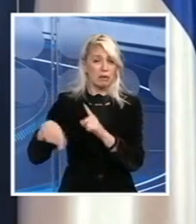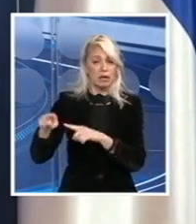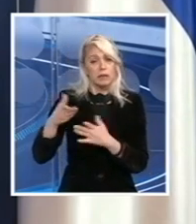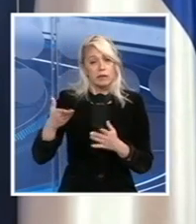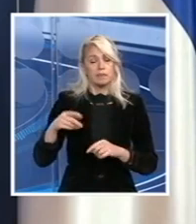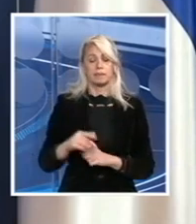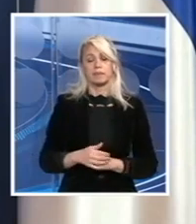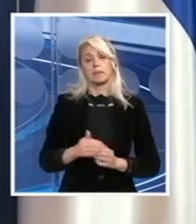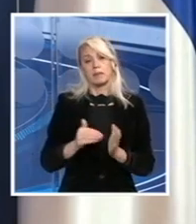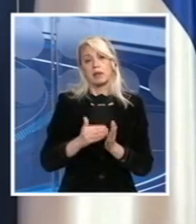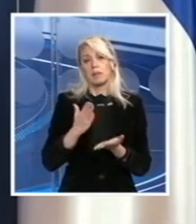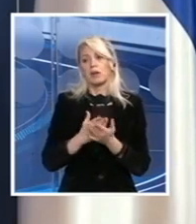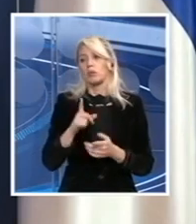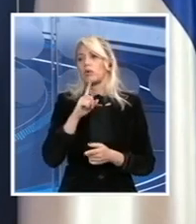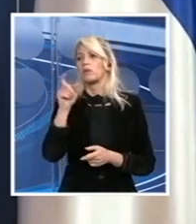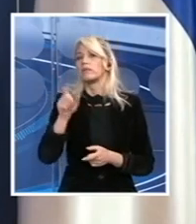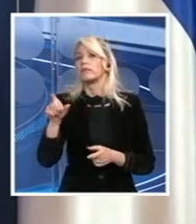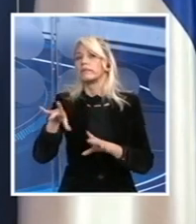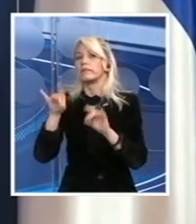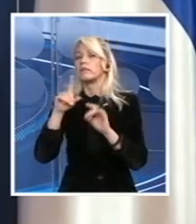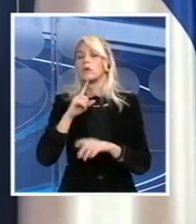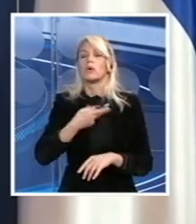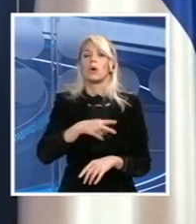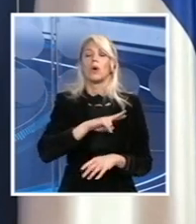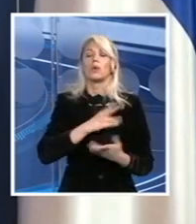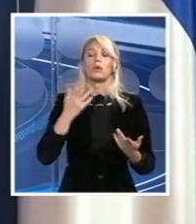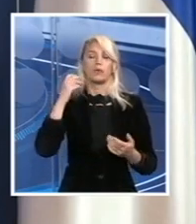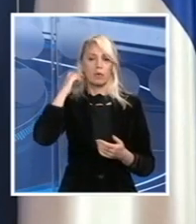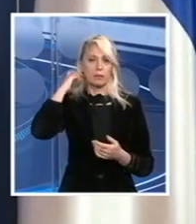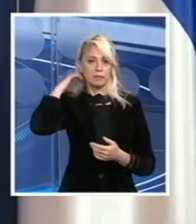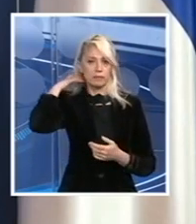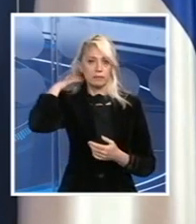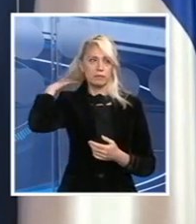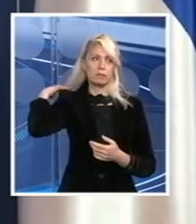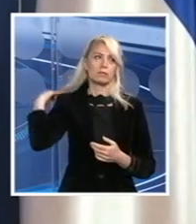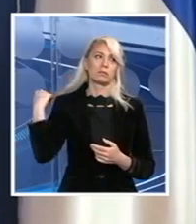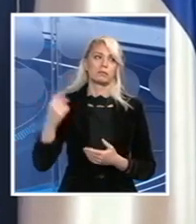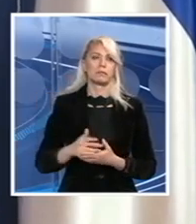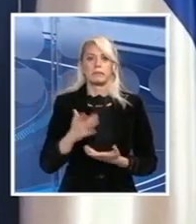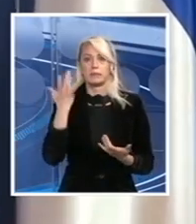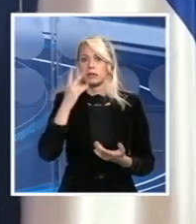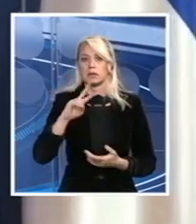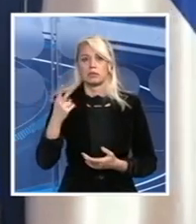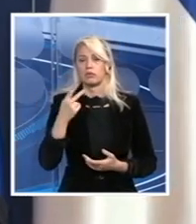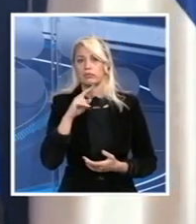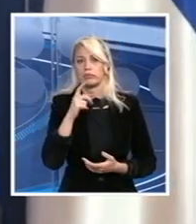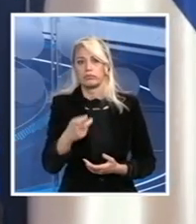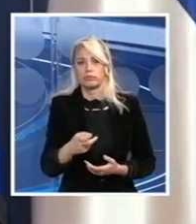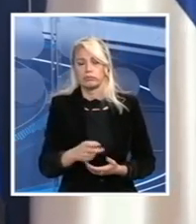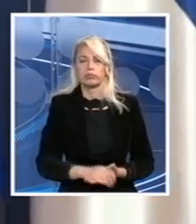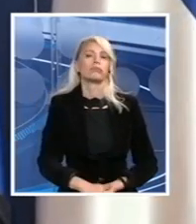tom pitanju treba da se ispita ako je uopšte ima. Ne znam, nemam drugi odgovor.